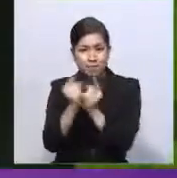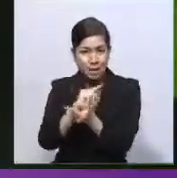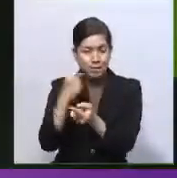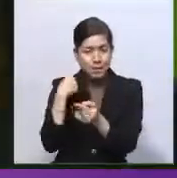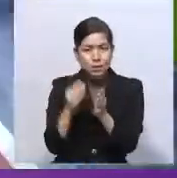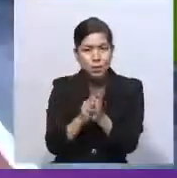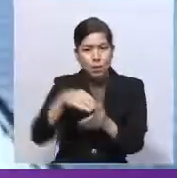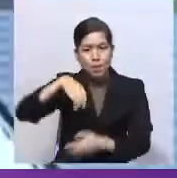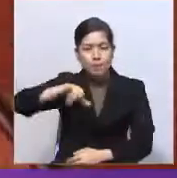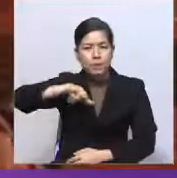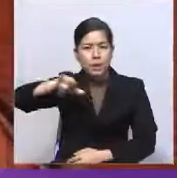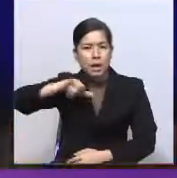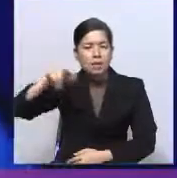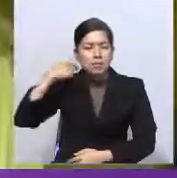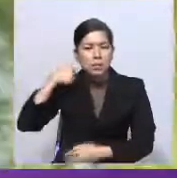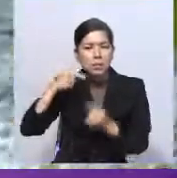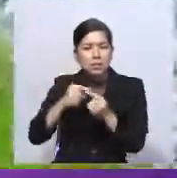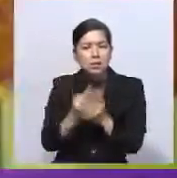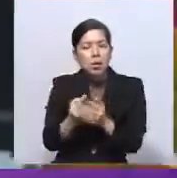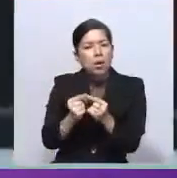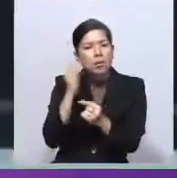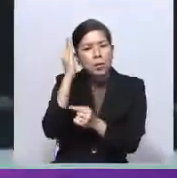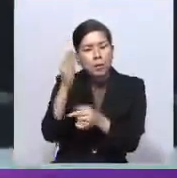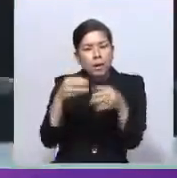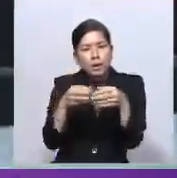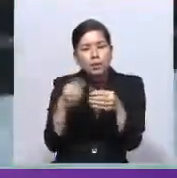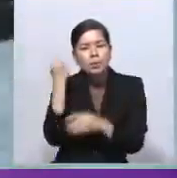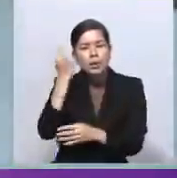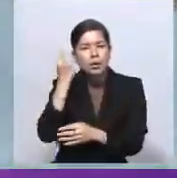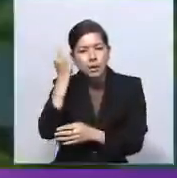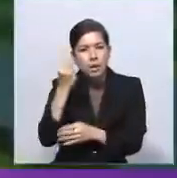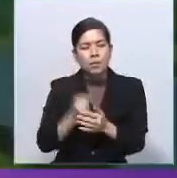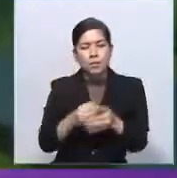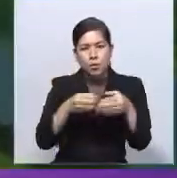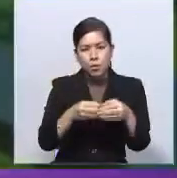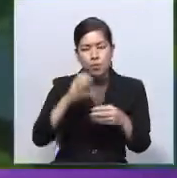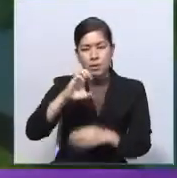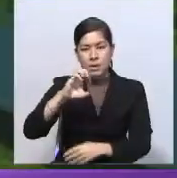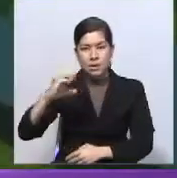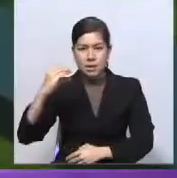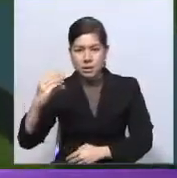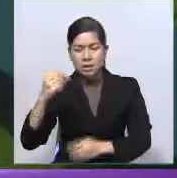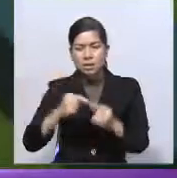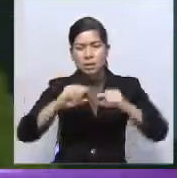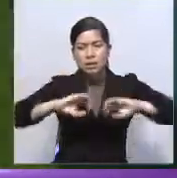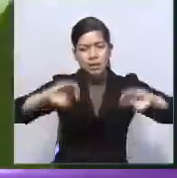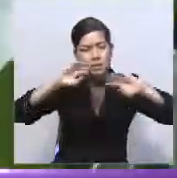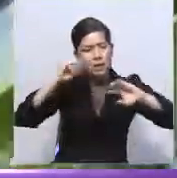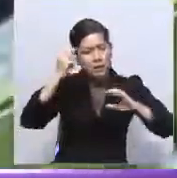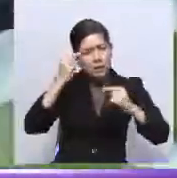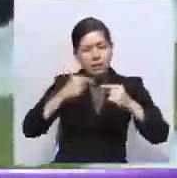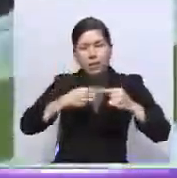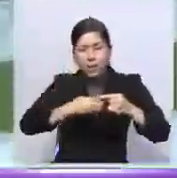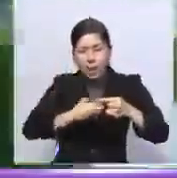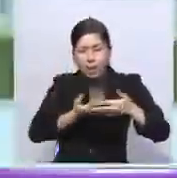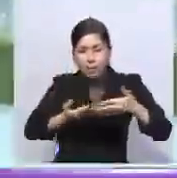อากาศยานรองรับการท่องเที่ยวกลุ่มโครงการลงทุนใน EEC ซึ่งรัฐบาลตั้งใจพัฒนาให้เกิดการเชื่อม